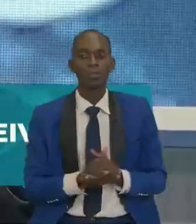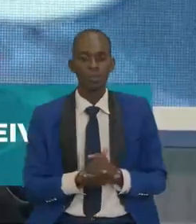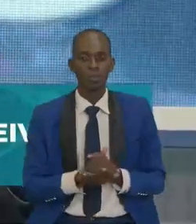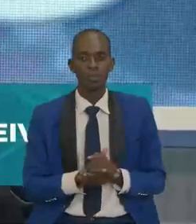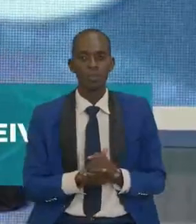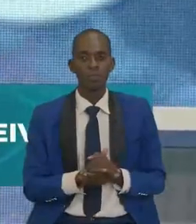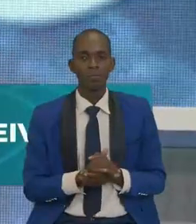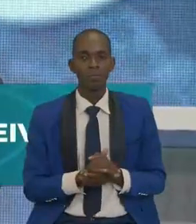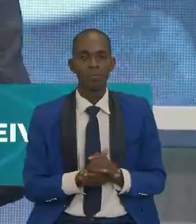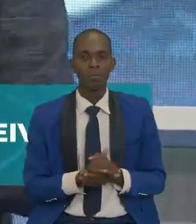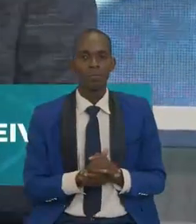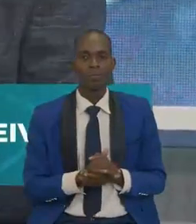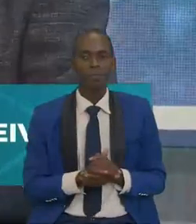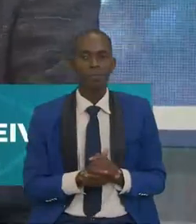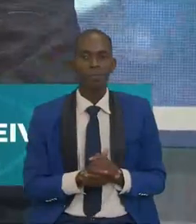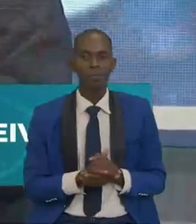ciel.